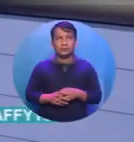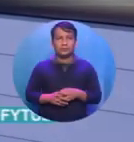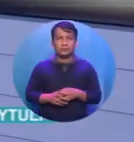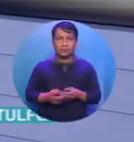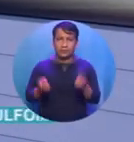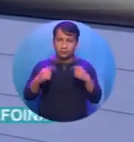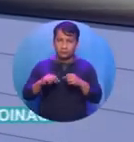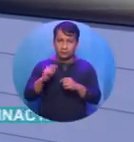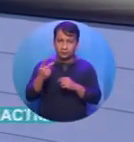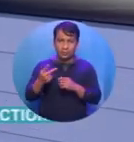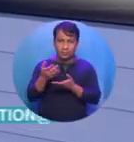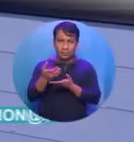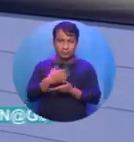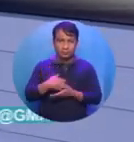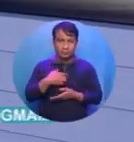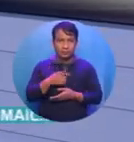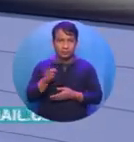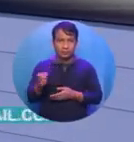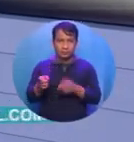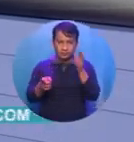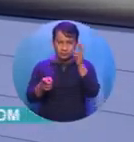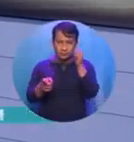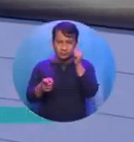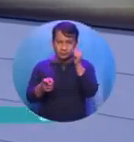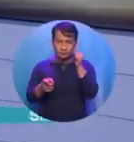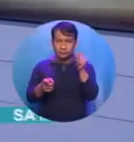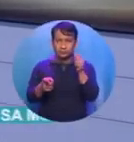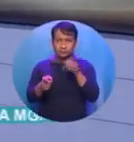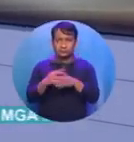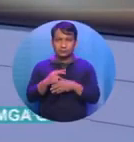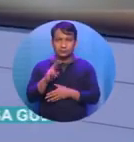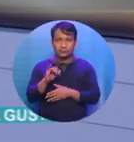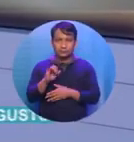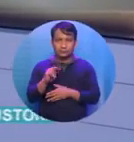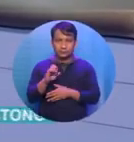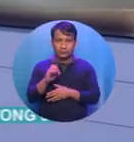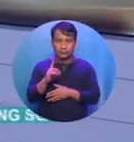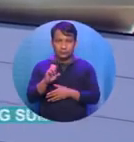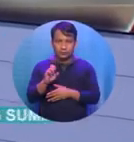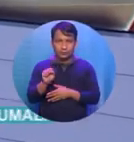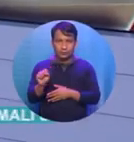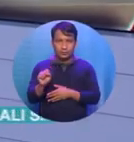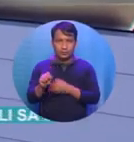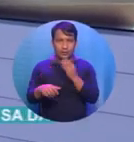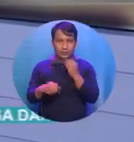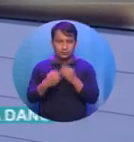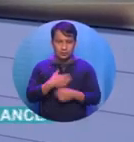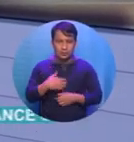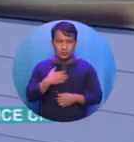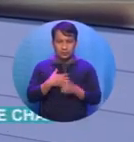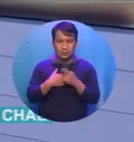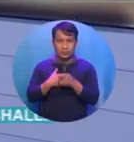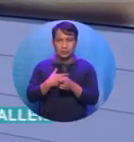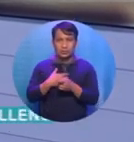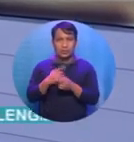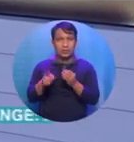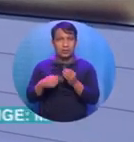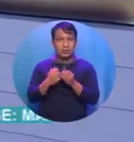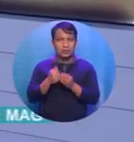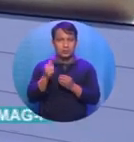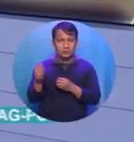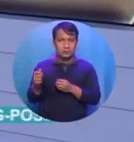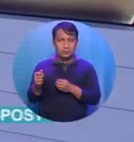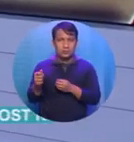Sa ating pangalawang kaso, makakausap po natin si Reniela Bernaldez. Ang kanyang inireklamo,